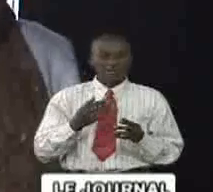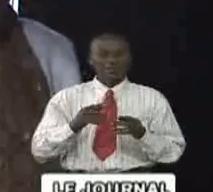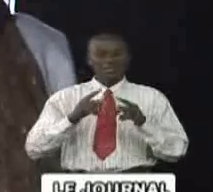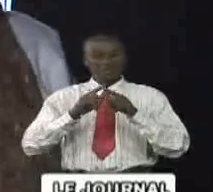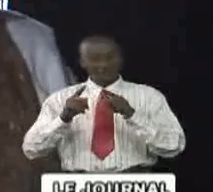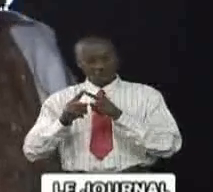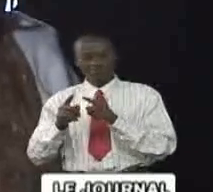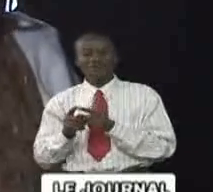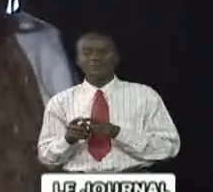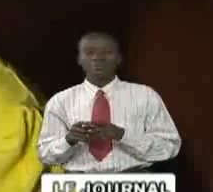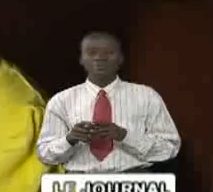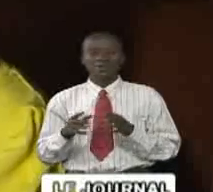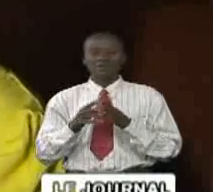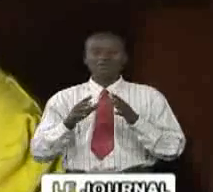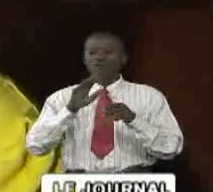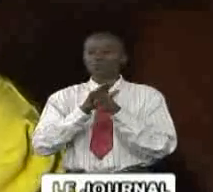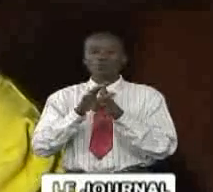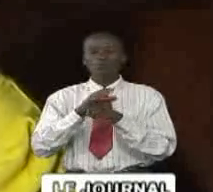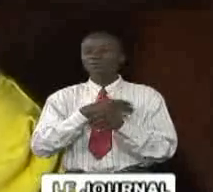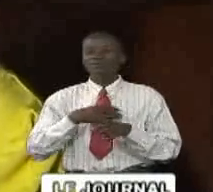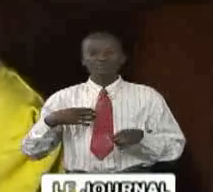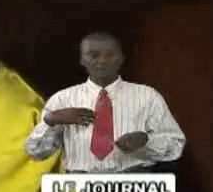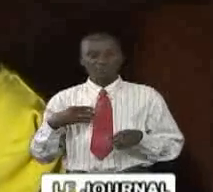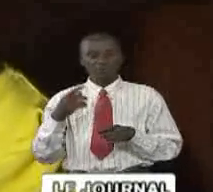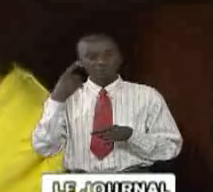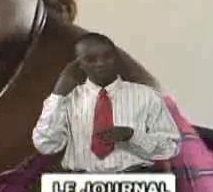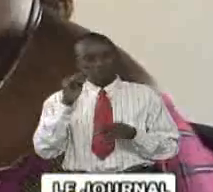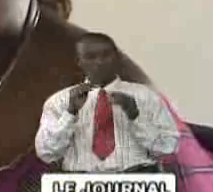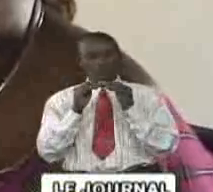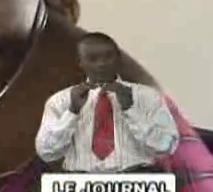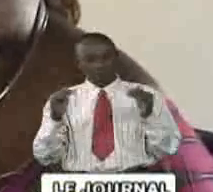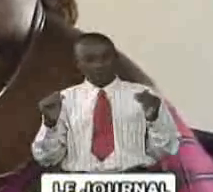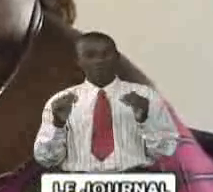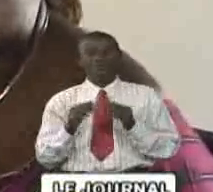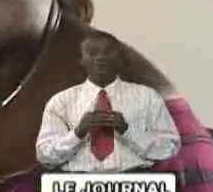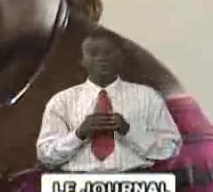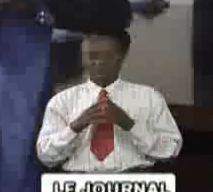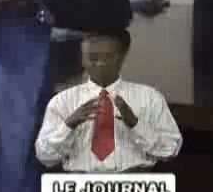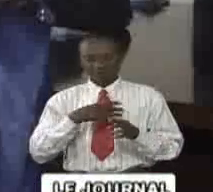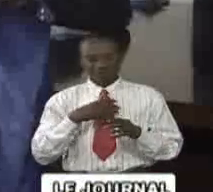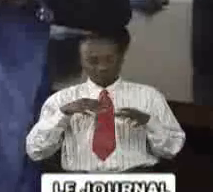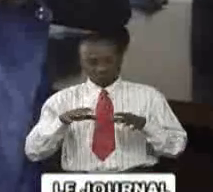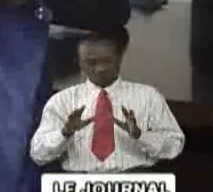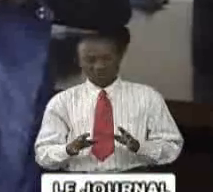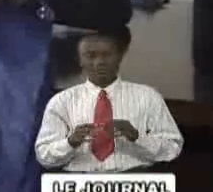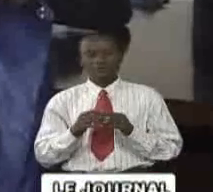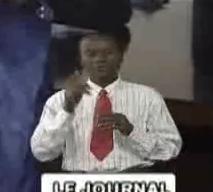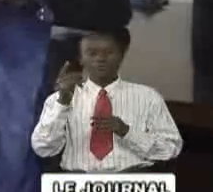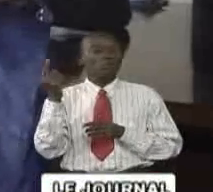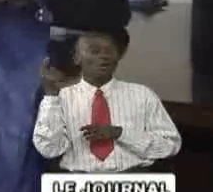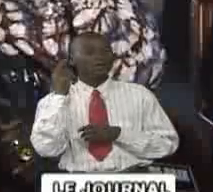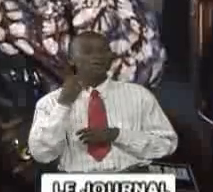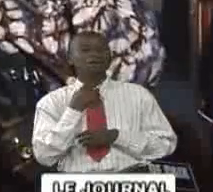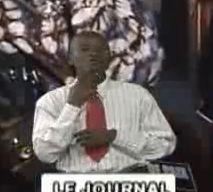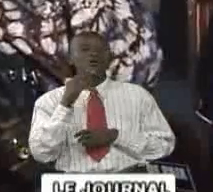de femmes artisans de la paix et du cadre permanent de concertation de la femme congolaise pour faire entendre la voix unique de la femme sous